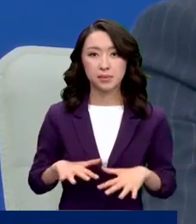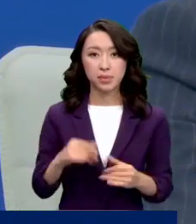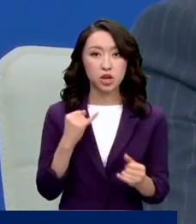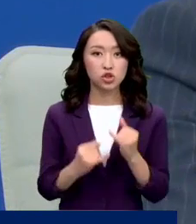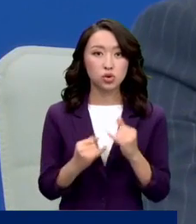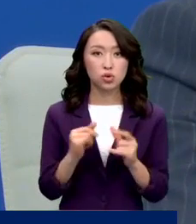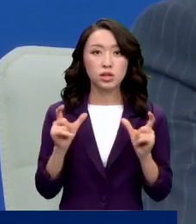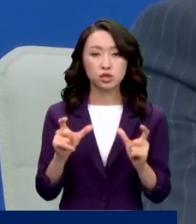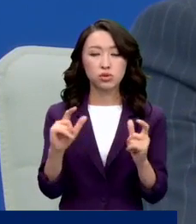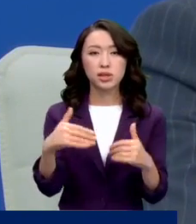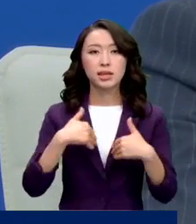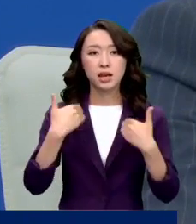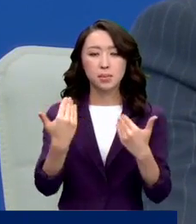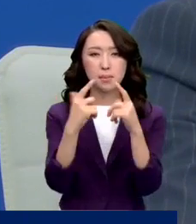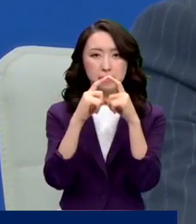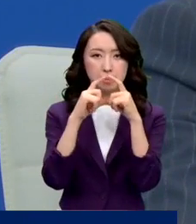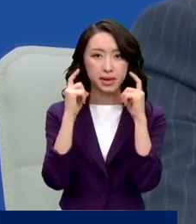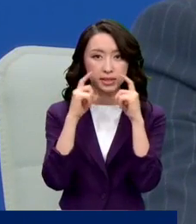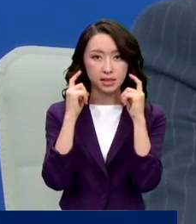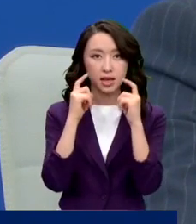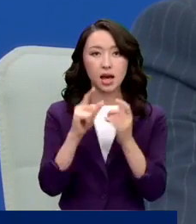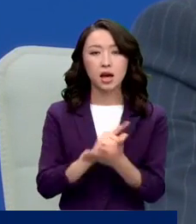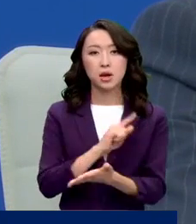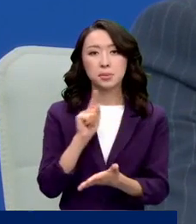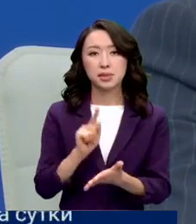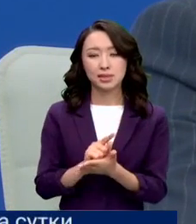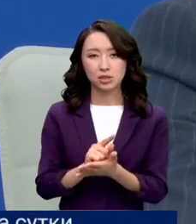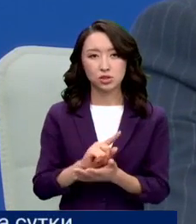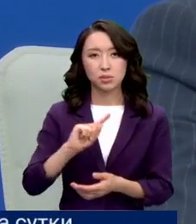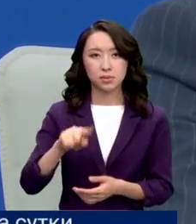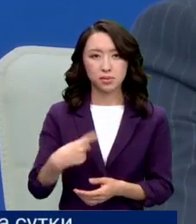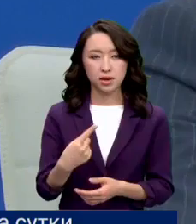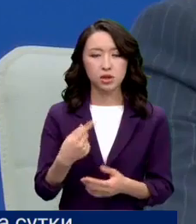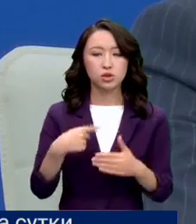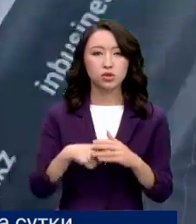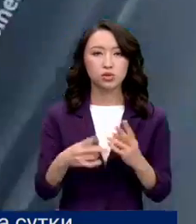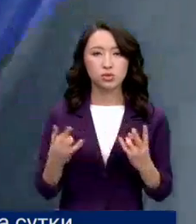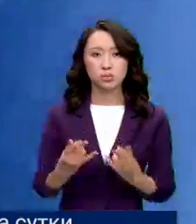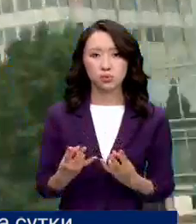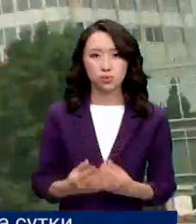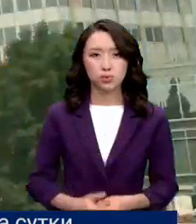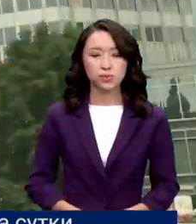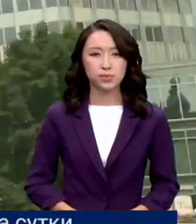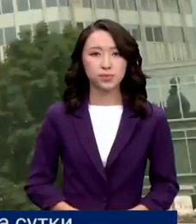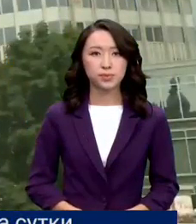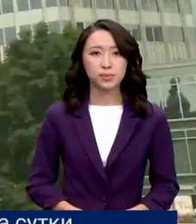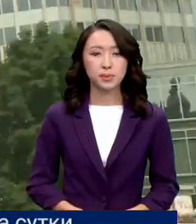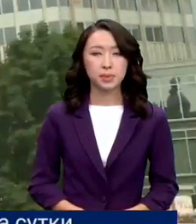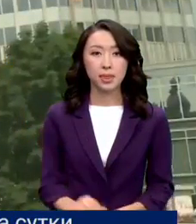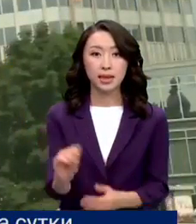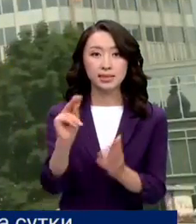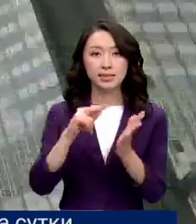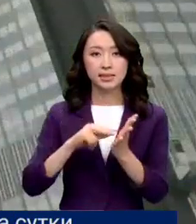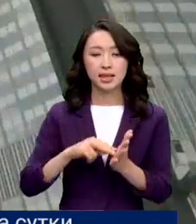зоне рекомендуется ношение масок. В обязательном порядке рекомендуется... Ставки